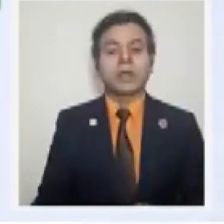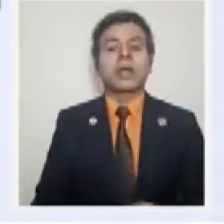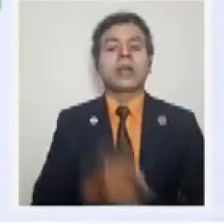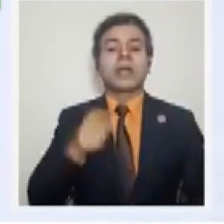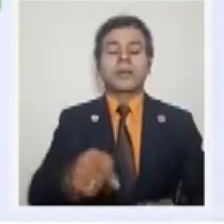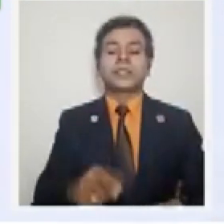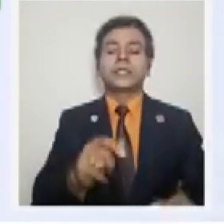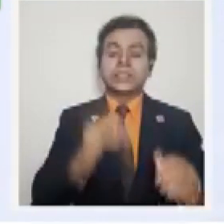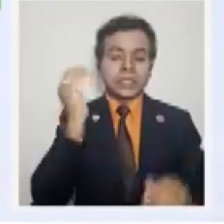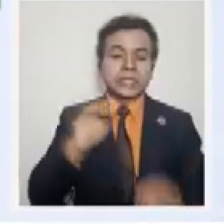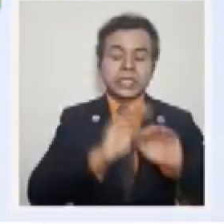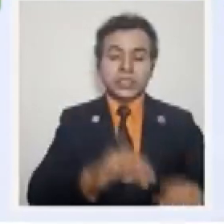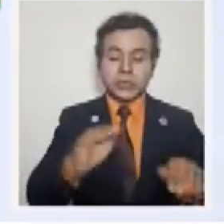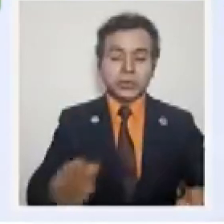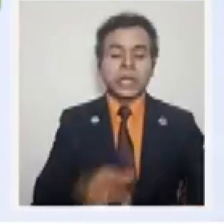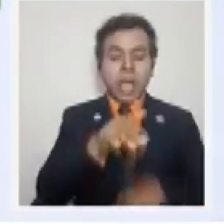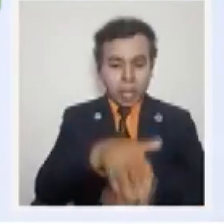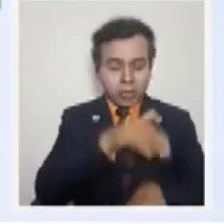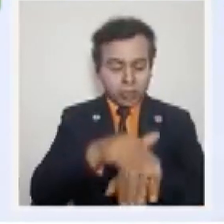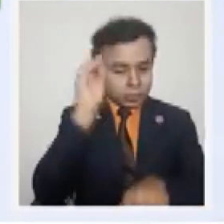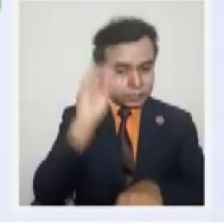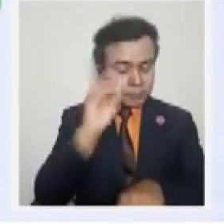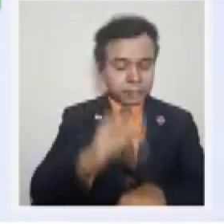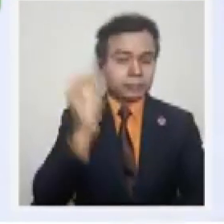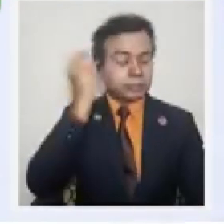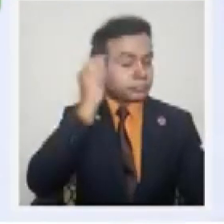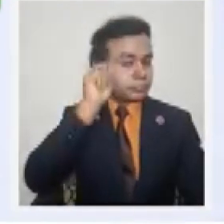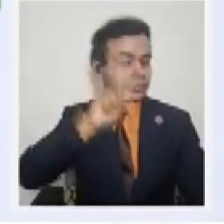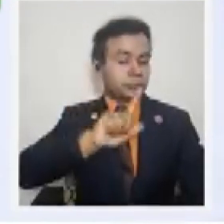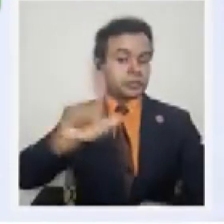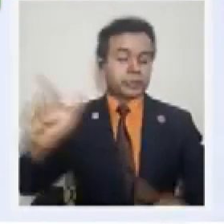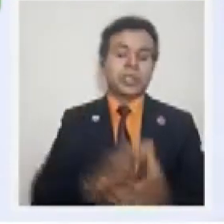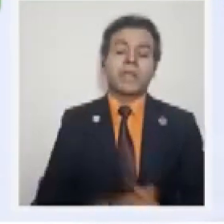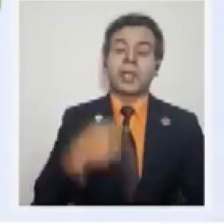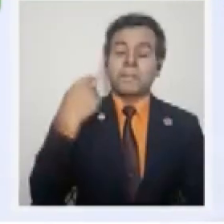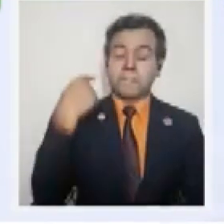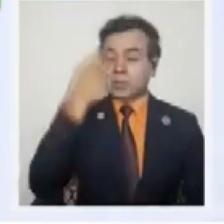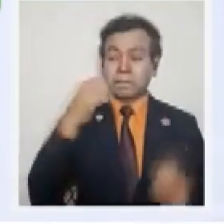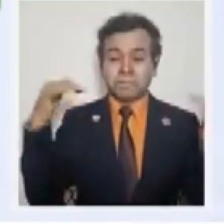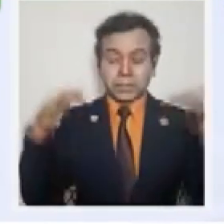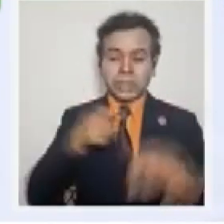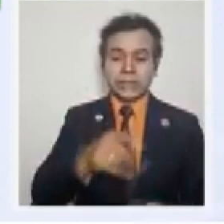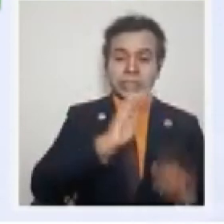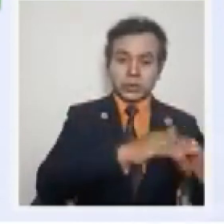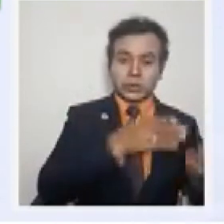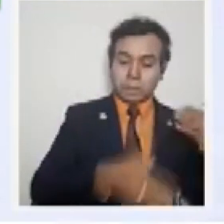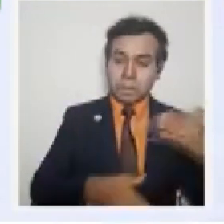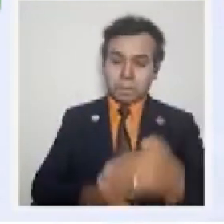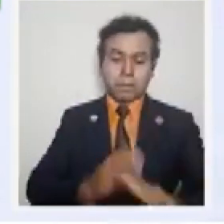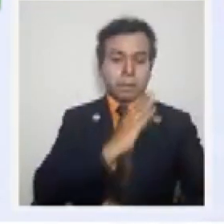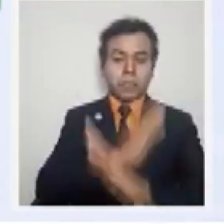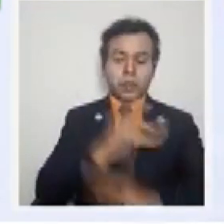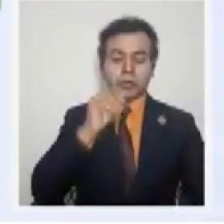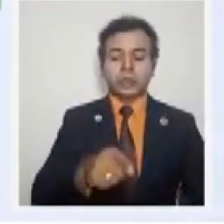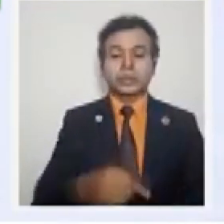হবে, শিশুরা যেন অবশ্যই মাস্ক ব্যবহার করে এবং তারাও যেন জনসমাবেশ, জনসমাগম যেসব জায়গায়